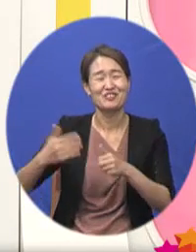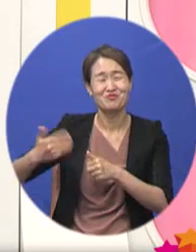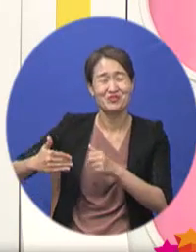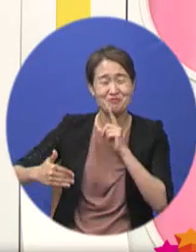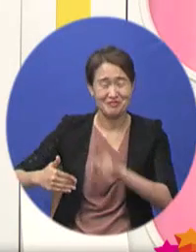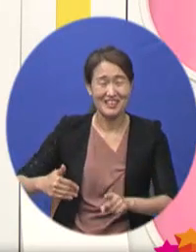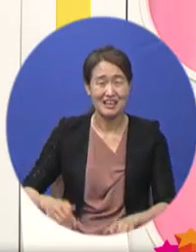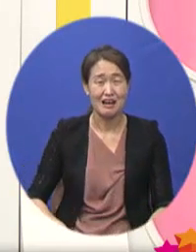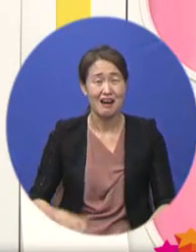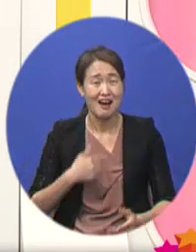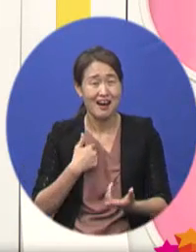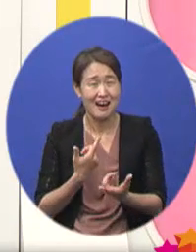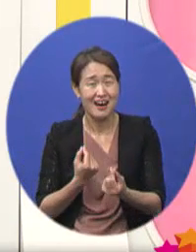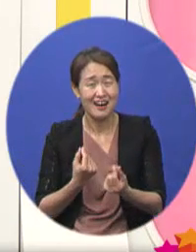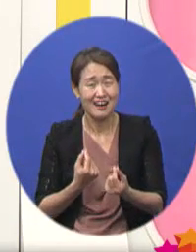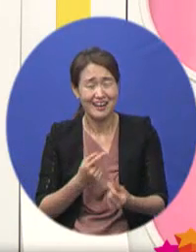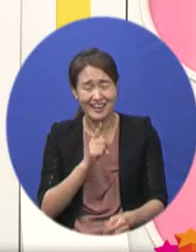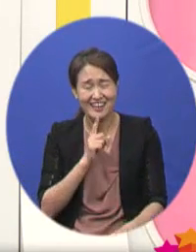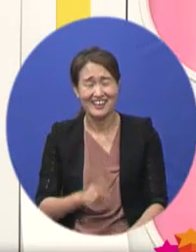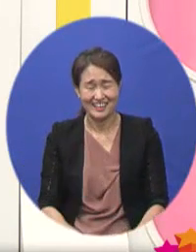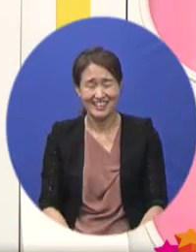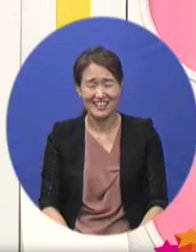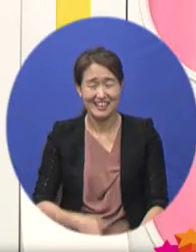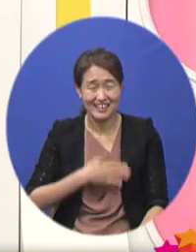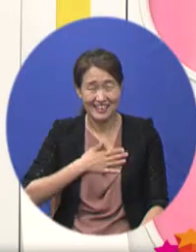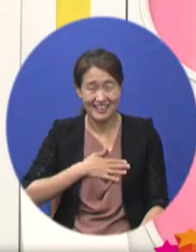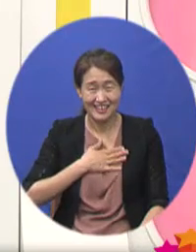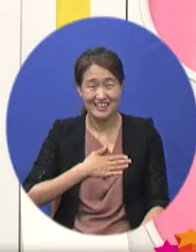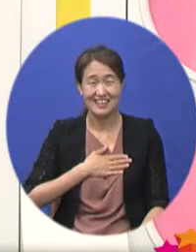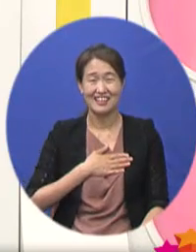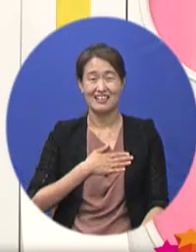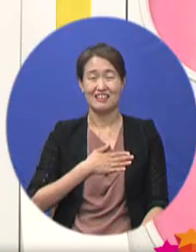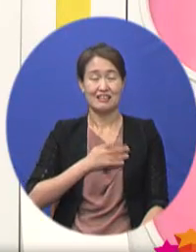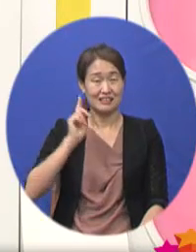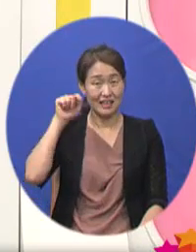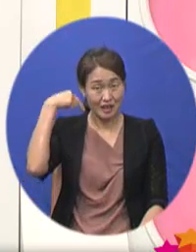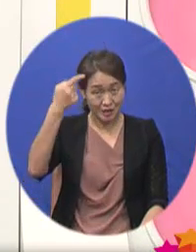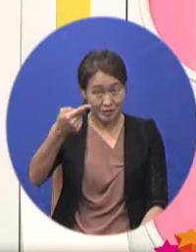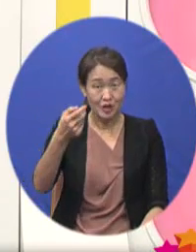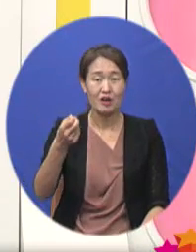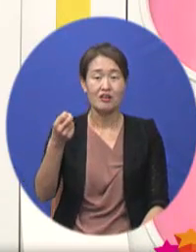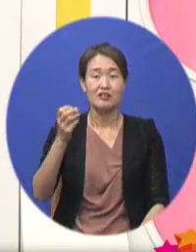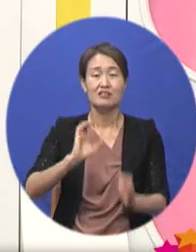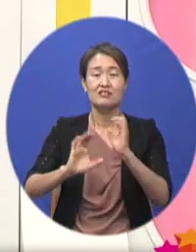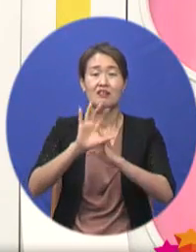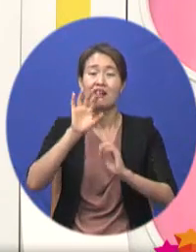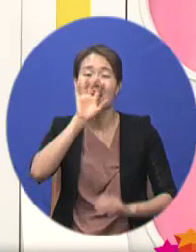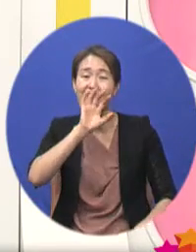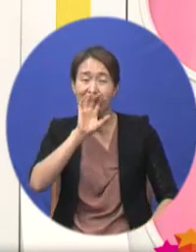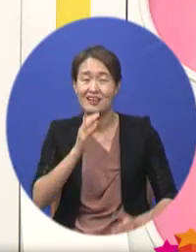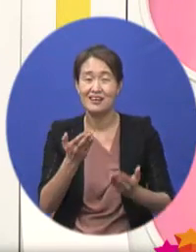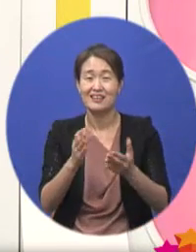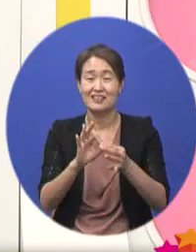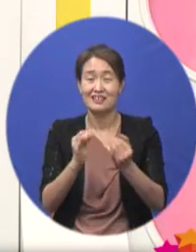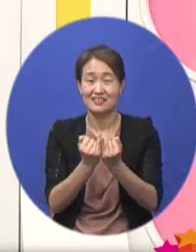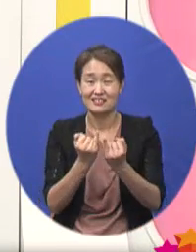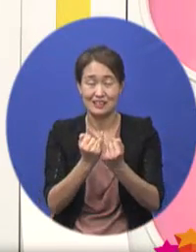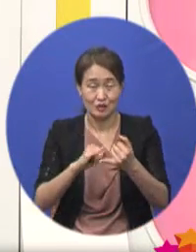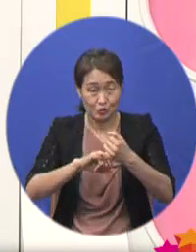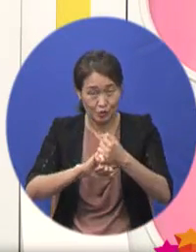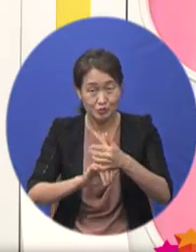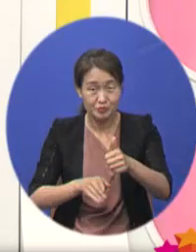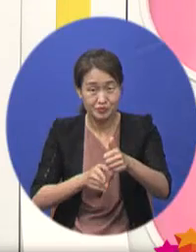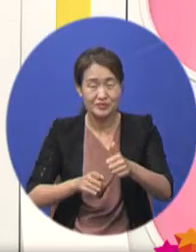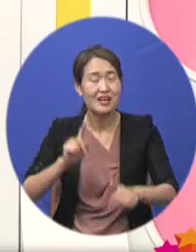괜찮... 아우, 저희도 꼭 빌어볼게요. 예, 예, 네, 알겠습니다. 네. 다음에 연습 좀 더 해가지고 당신의 제 꼭, 꼭 불러주세요.